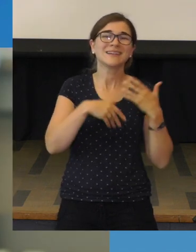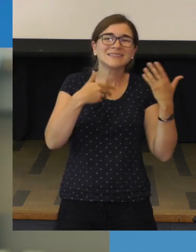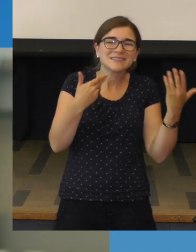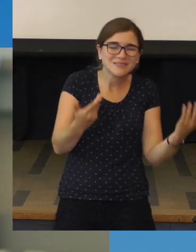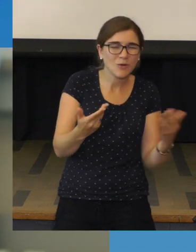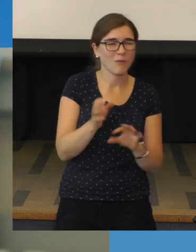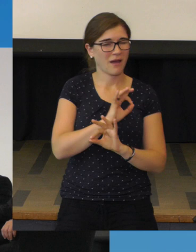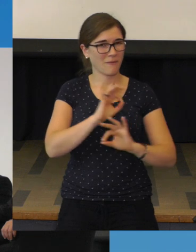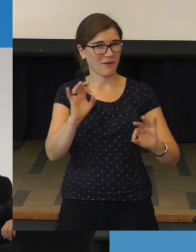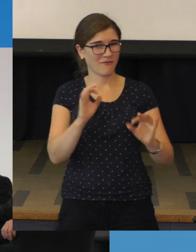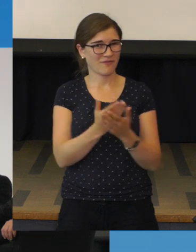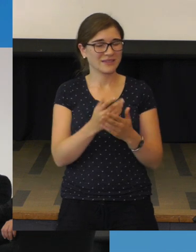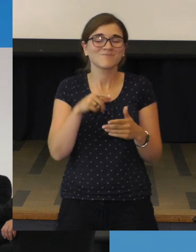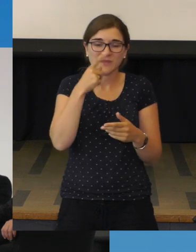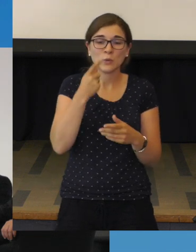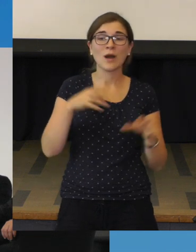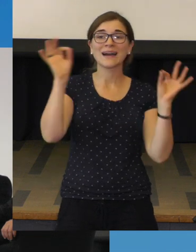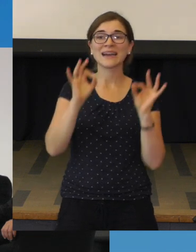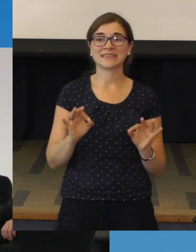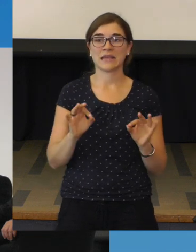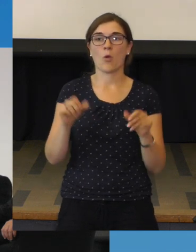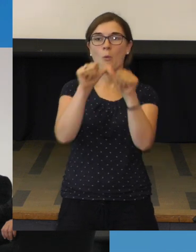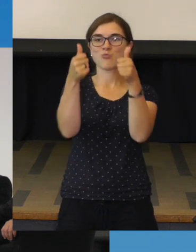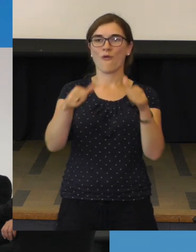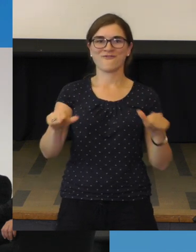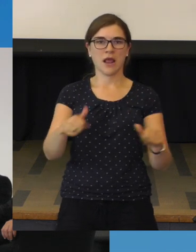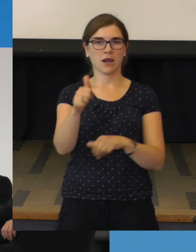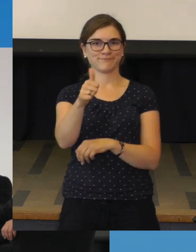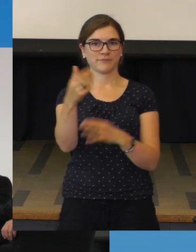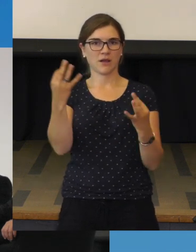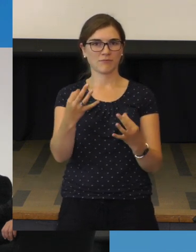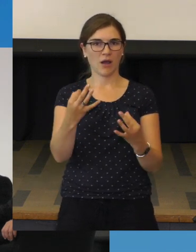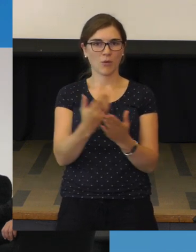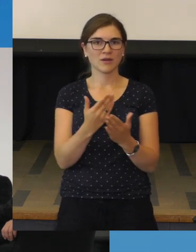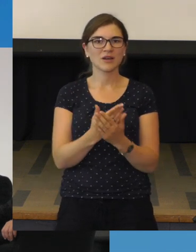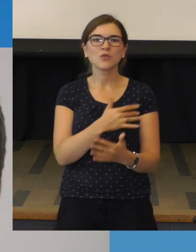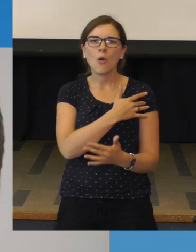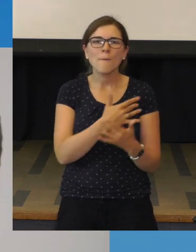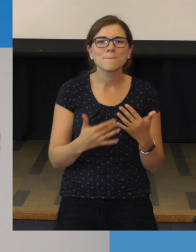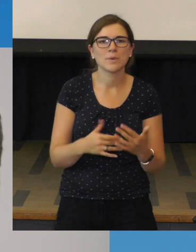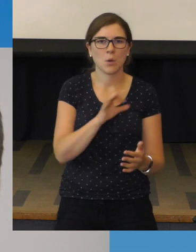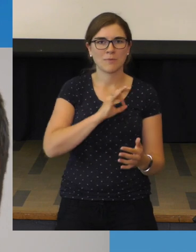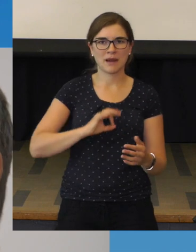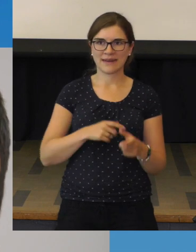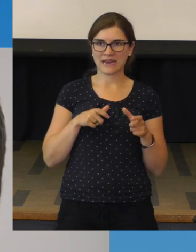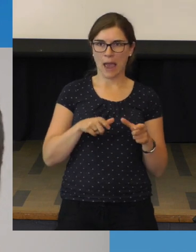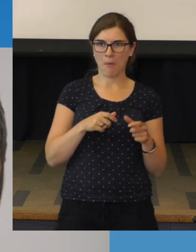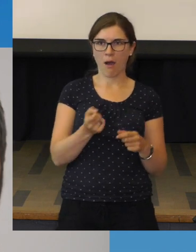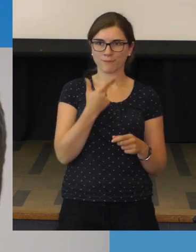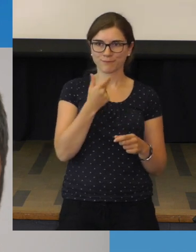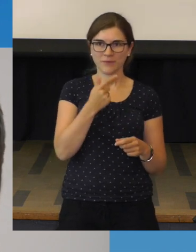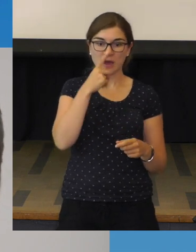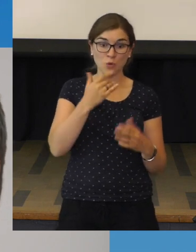optimalem Management des Risikoprofils verhindern. Das können wir nicht mit den Blutplättchenhämmern verhindern. Mit den Blutplättchenhämmern verhindern wir nur das